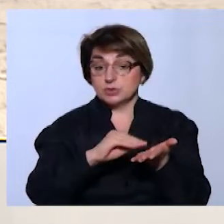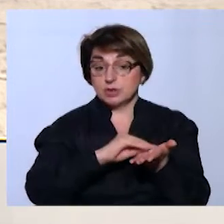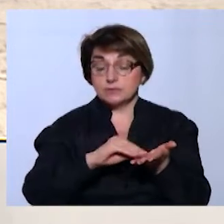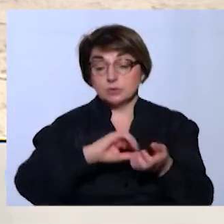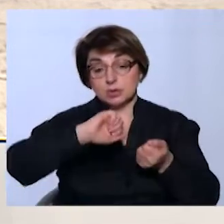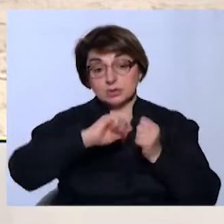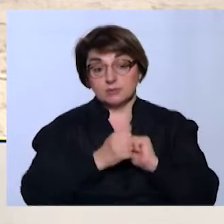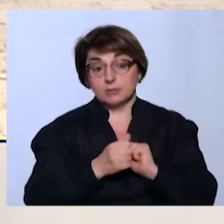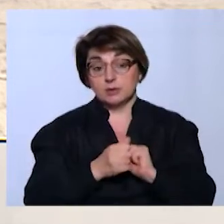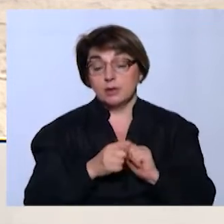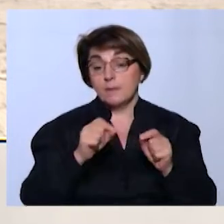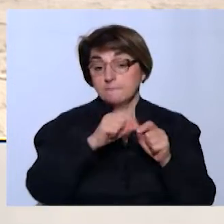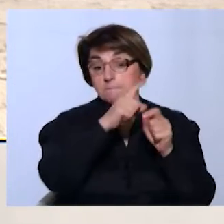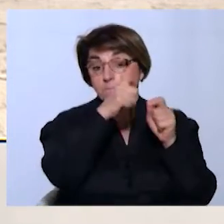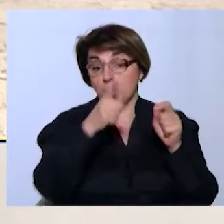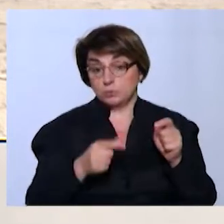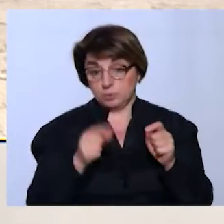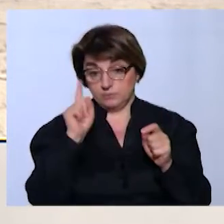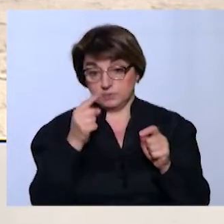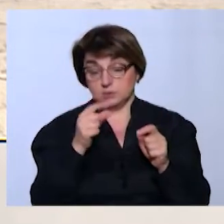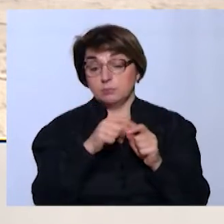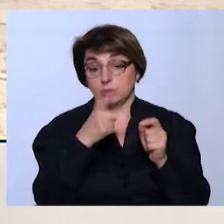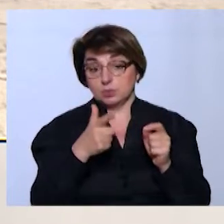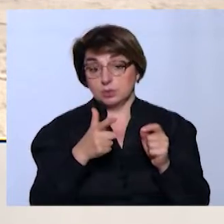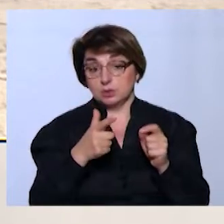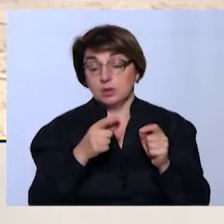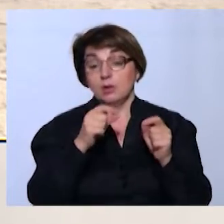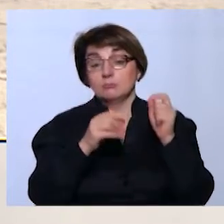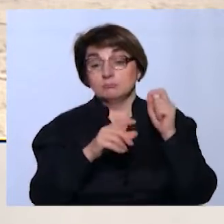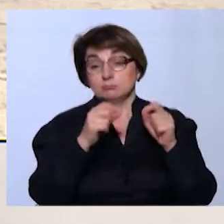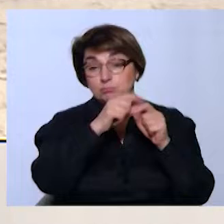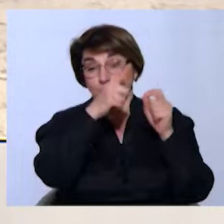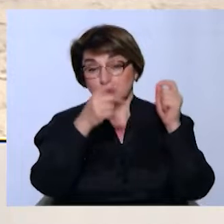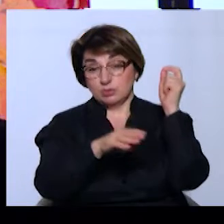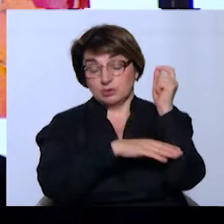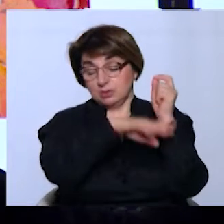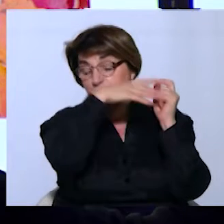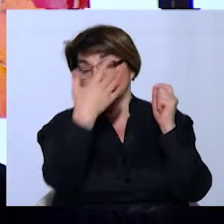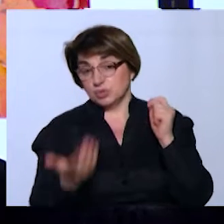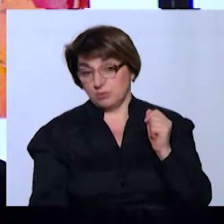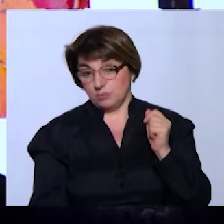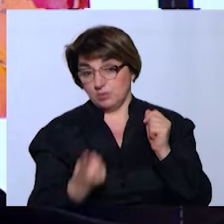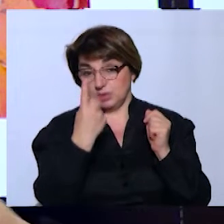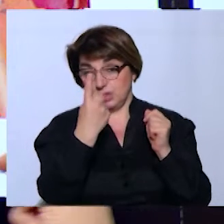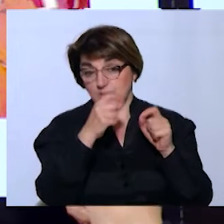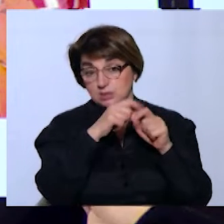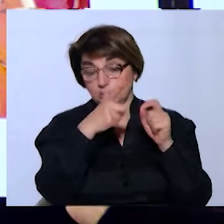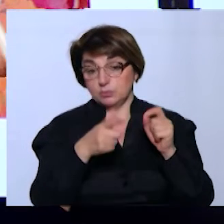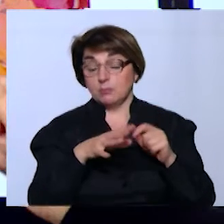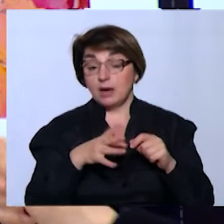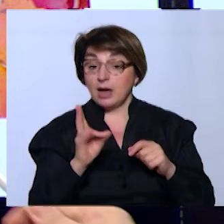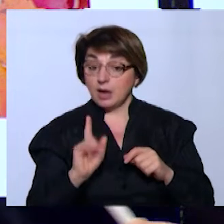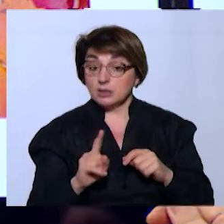დავიმახსოვროთ. ფოთოლი, ხო ვიცით ფოთოლი? ფოთოლი ხიდან ჩამოვარდა. ერთი ფოთოლი.